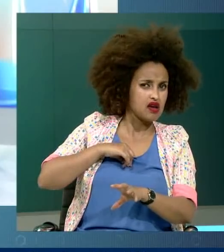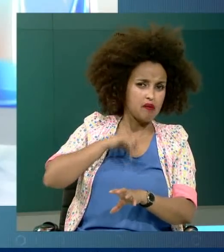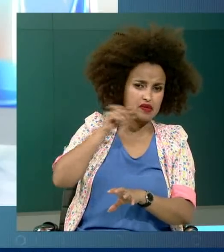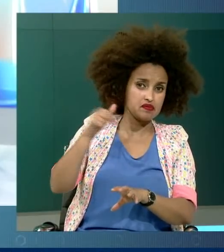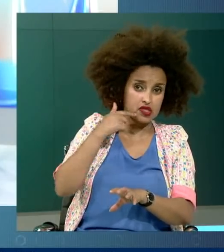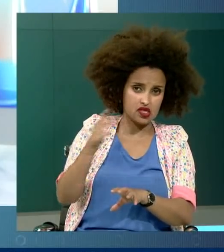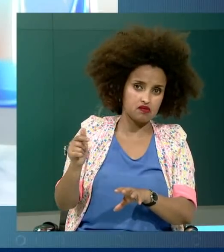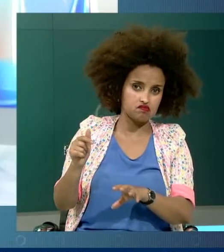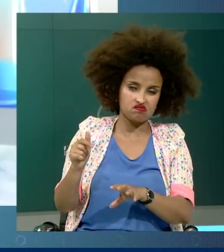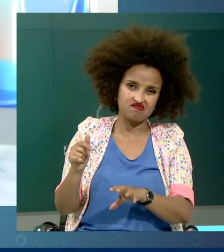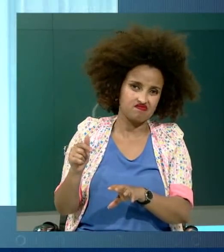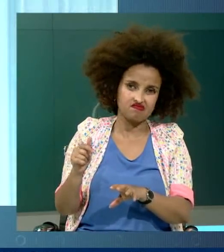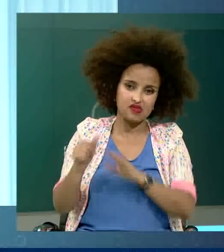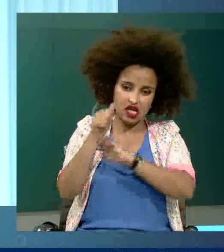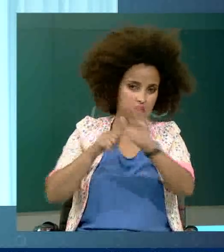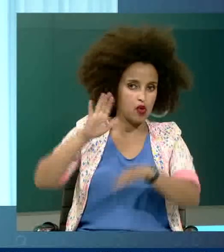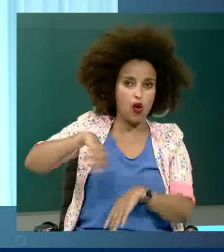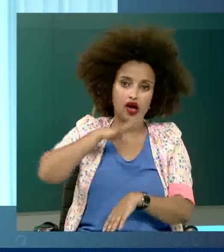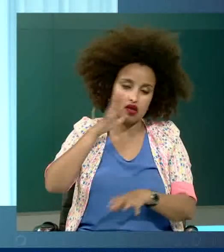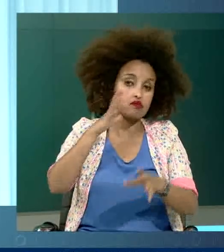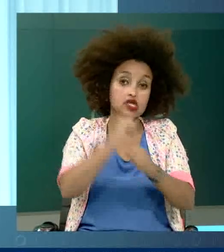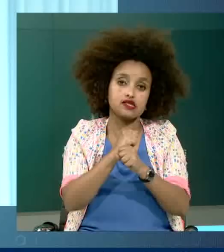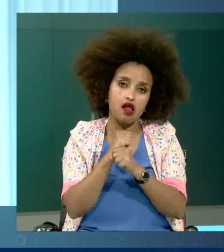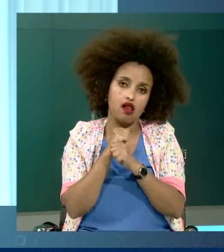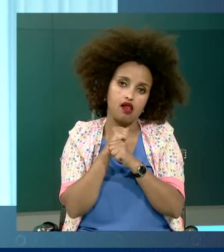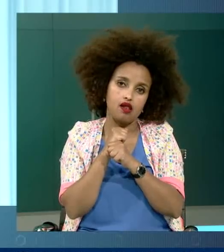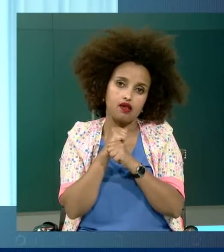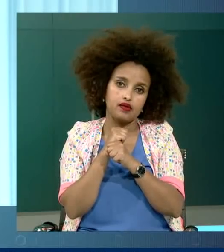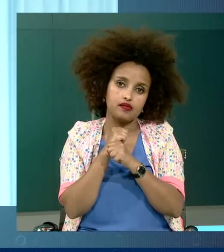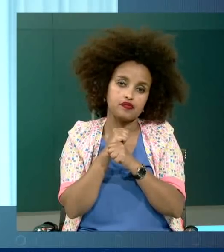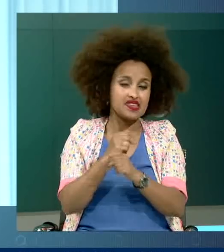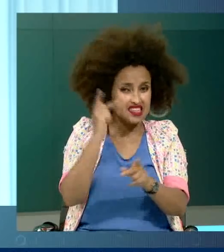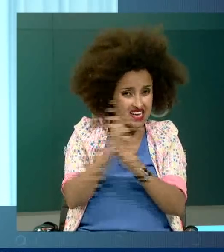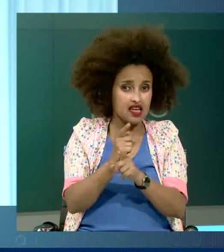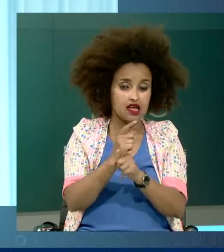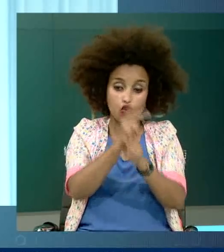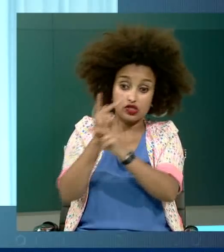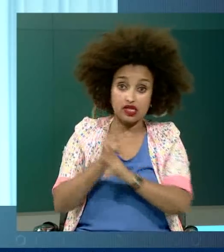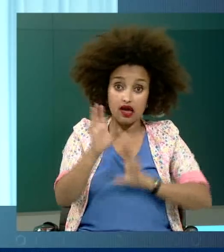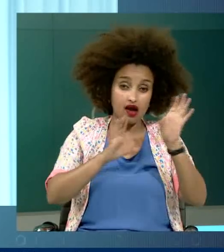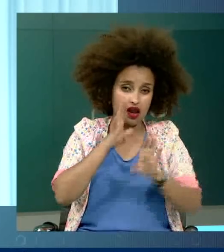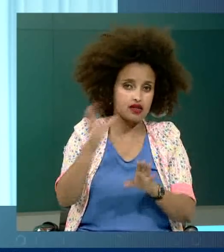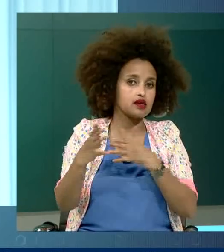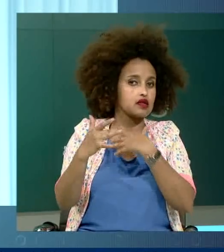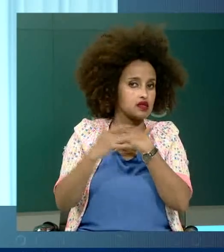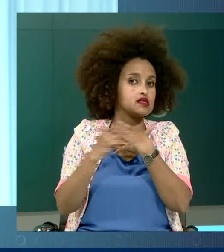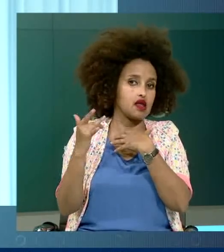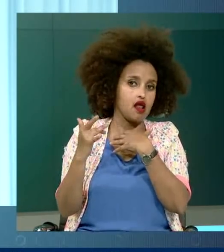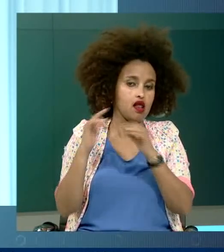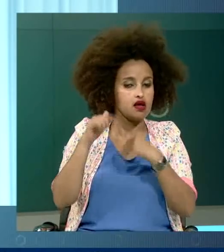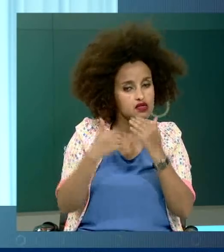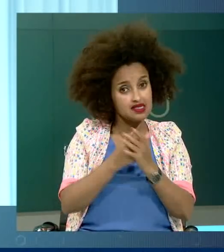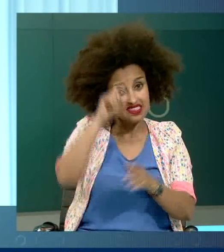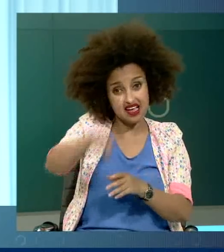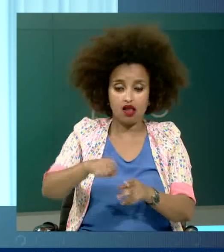አይደለም። እሱ በምንም ባለምንም አይቀርም፣ መምጣቱ አይቀርም። እኔ ጋር ተገቢውን ጥንቃቄ እስካላደረግኩኝ ድረስ ተገቢውን ጥንቃቄ